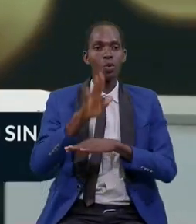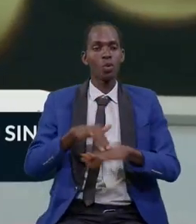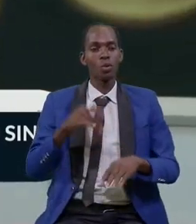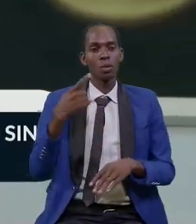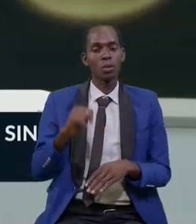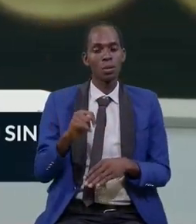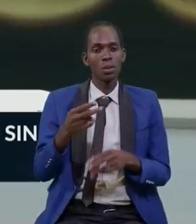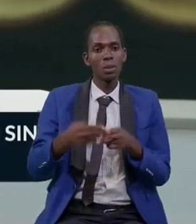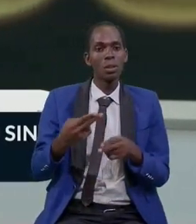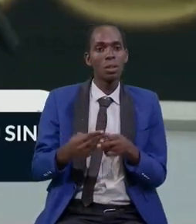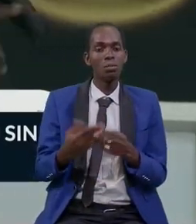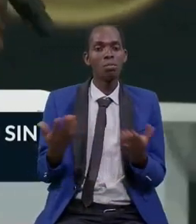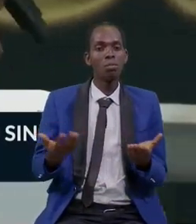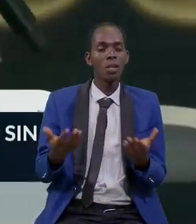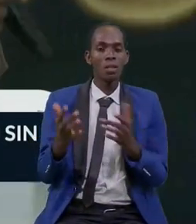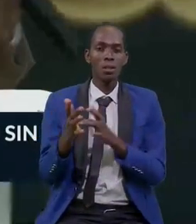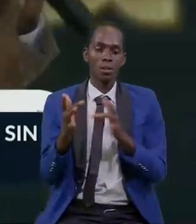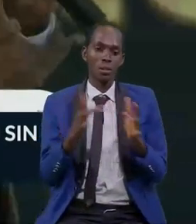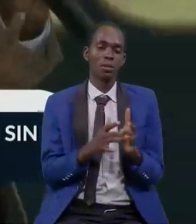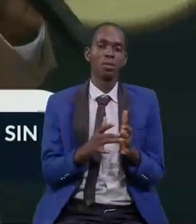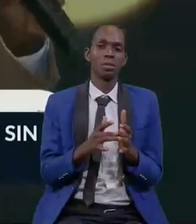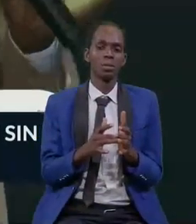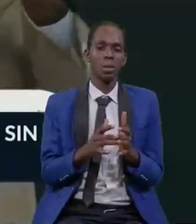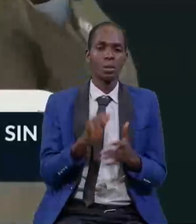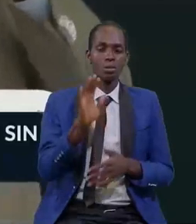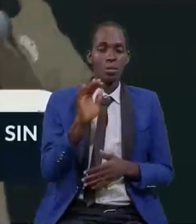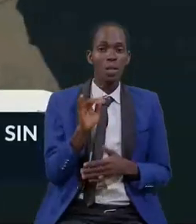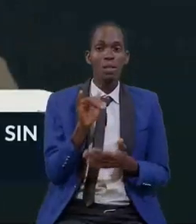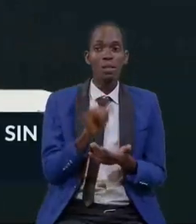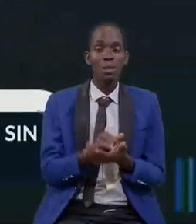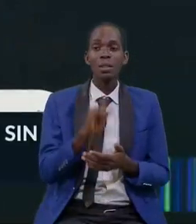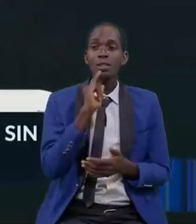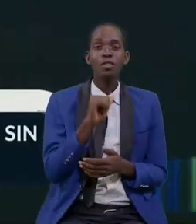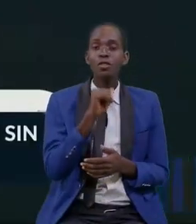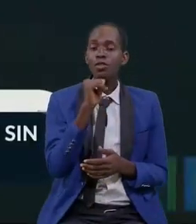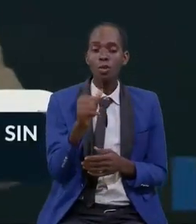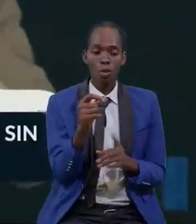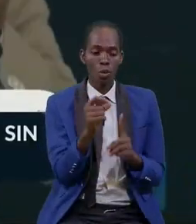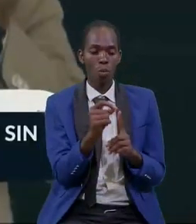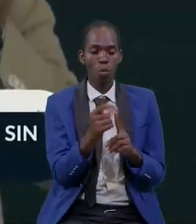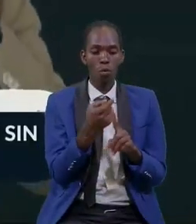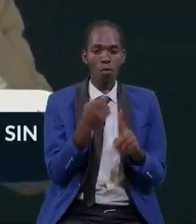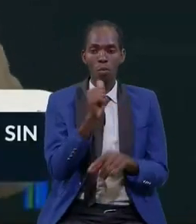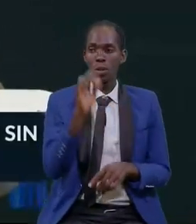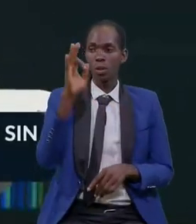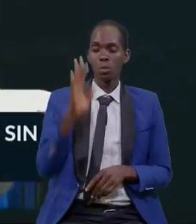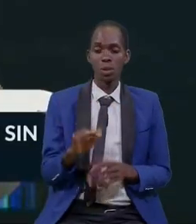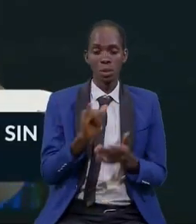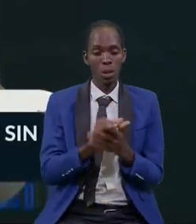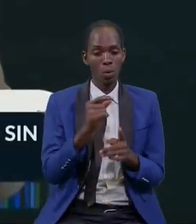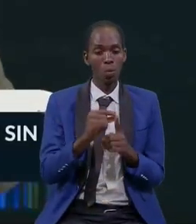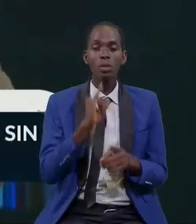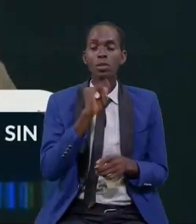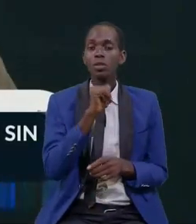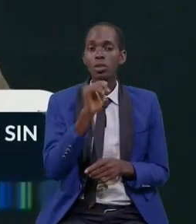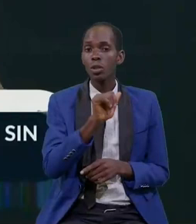de Jésus. En réalité, ce n'est pas un prédicateur. Ce n'est pas la déclaration d'un pasteur. Ça,